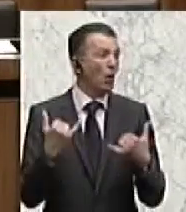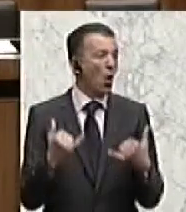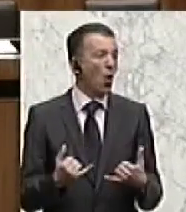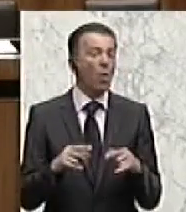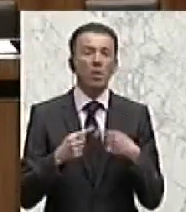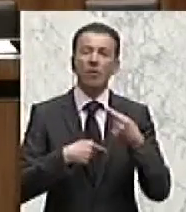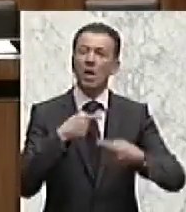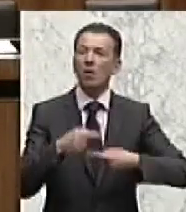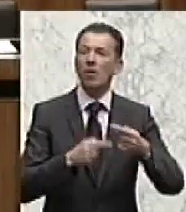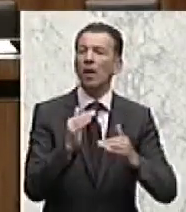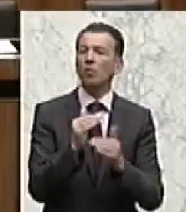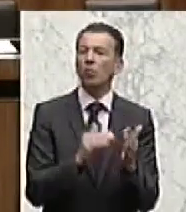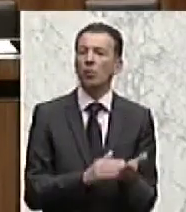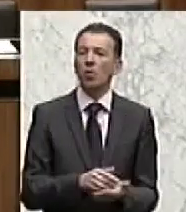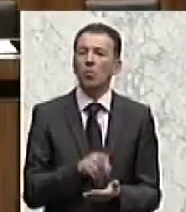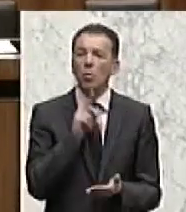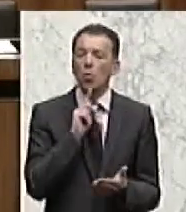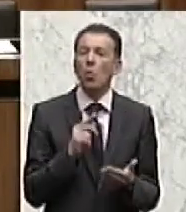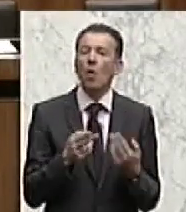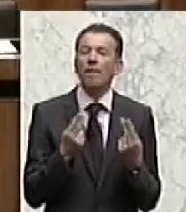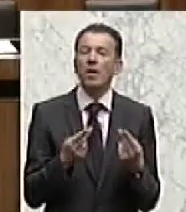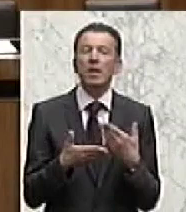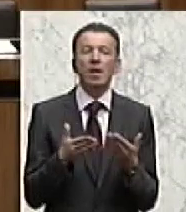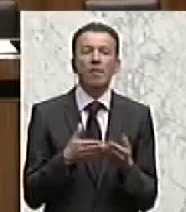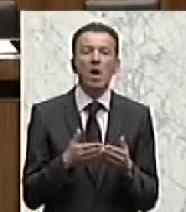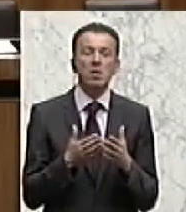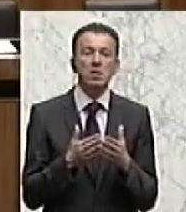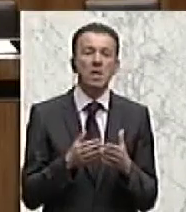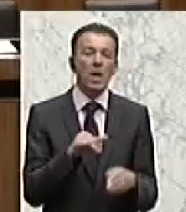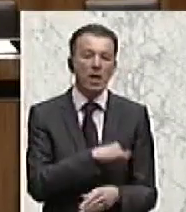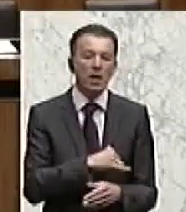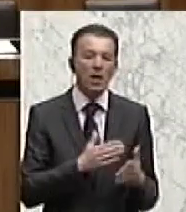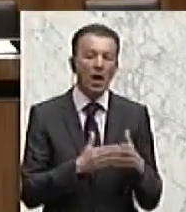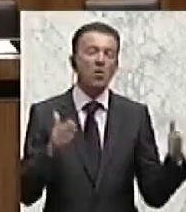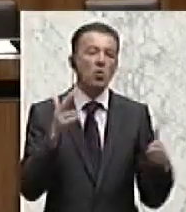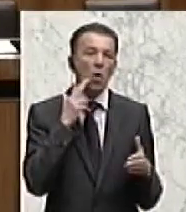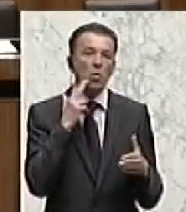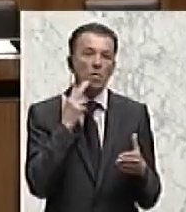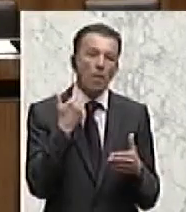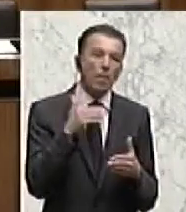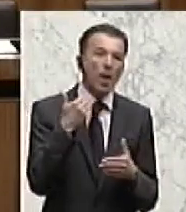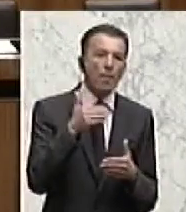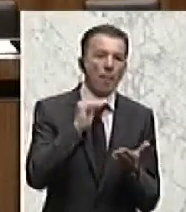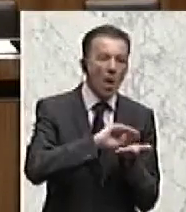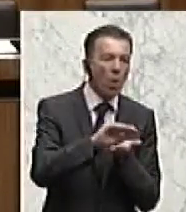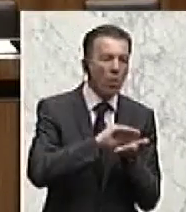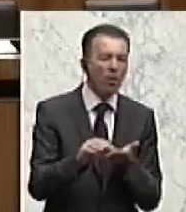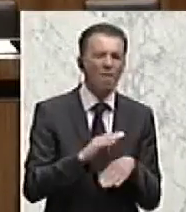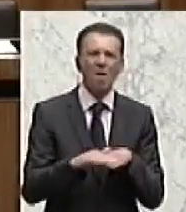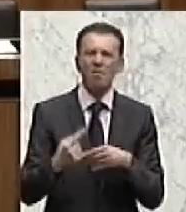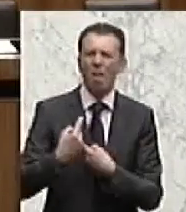System, wo es nur mehr darum geht, Konzerninteressen zu maximieren all das, was lästig ist,